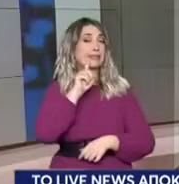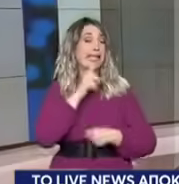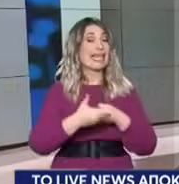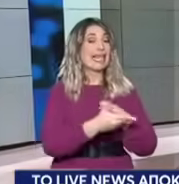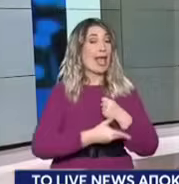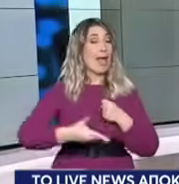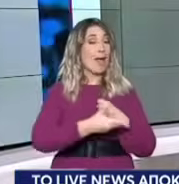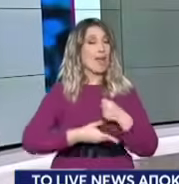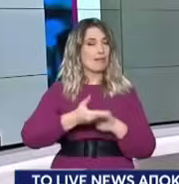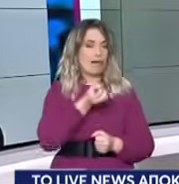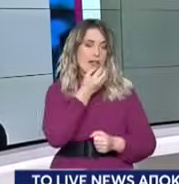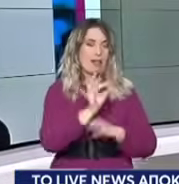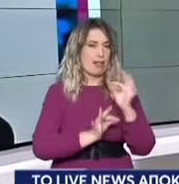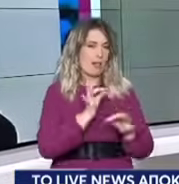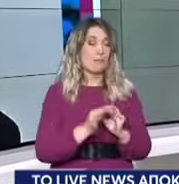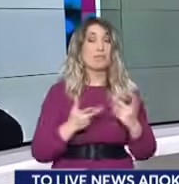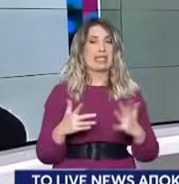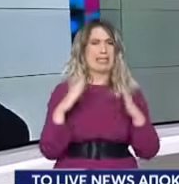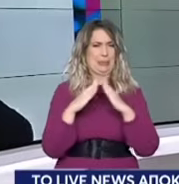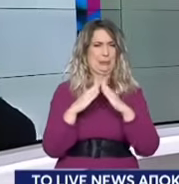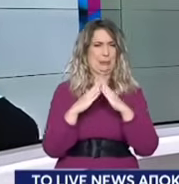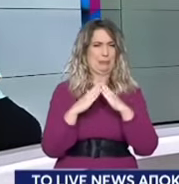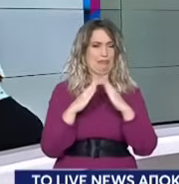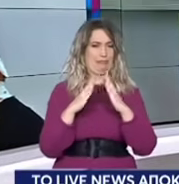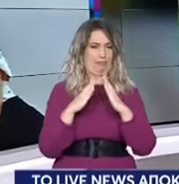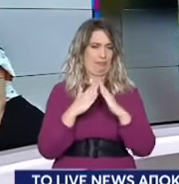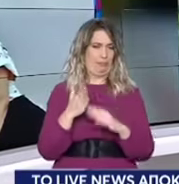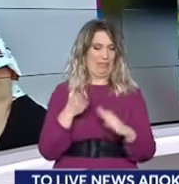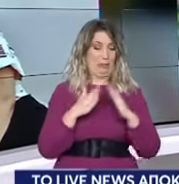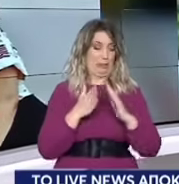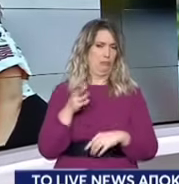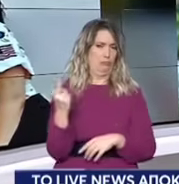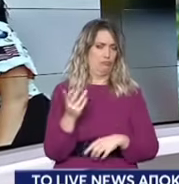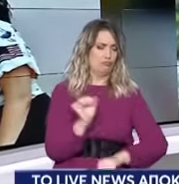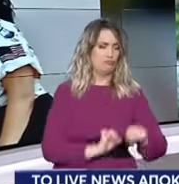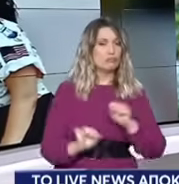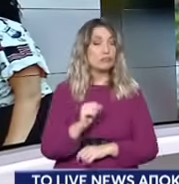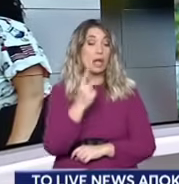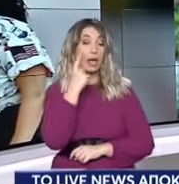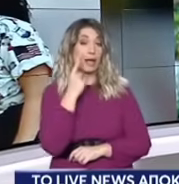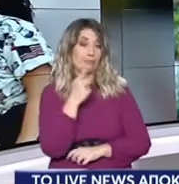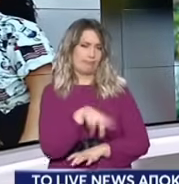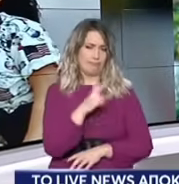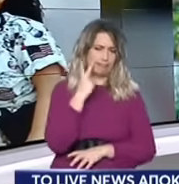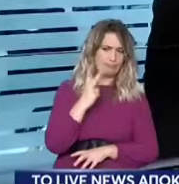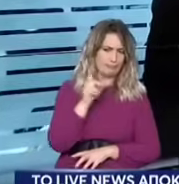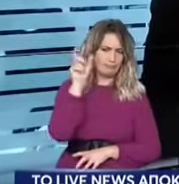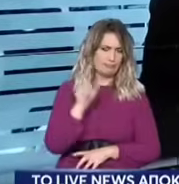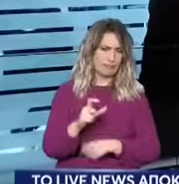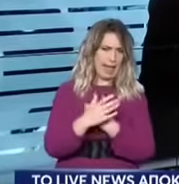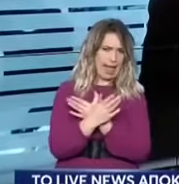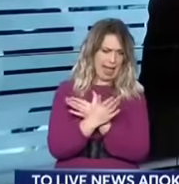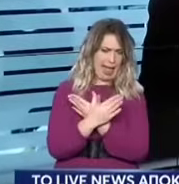όταν γύρισα στο σπίτι μία ημέρα, όταν πήγανε εδώ το σπίτι για να καθαρίσω, είδαν τον συγκεκριμένο άνθρωπο, τον